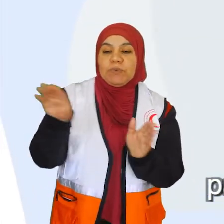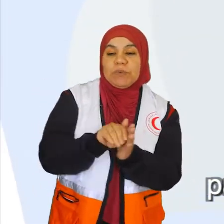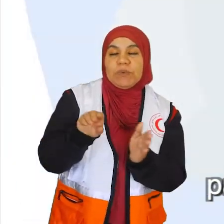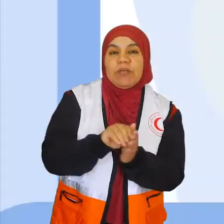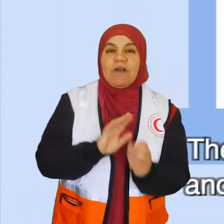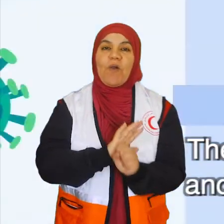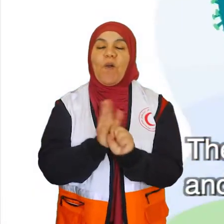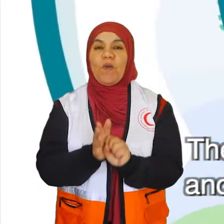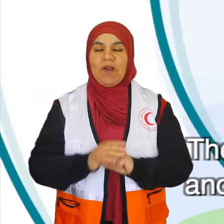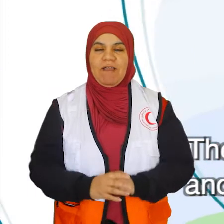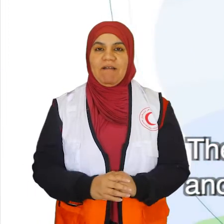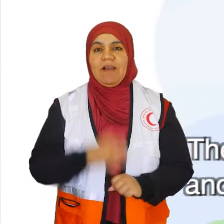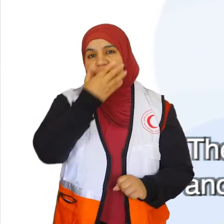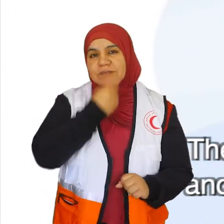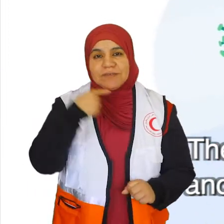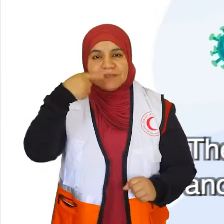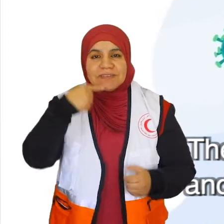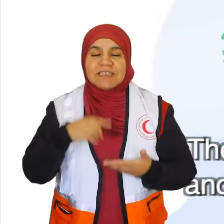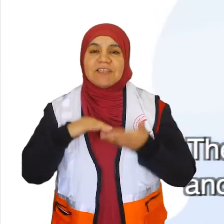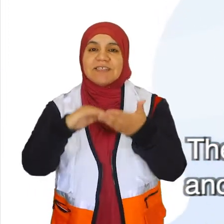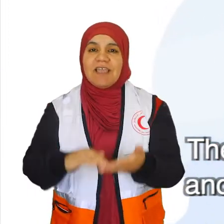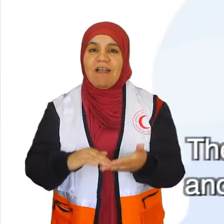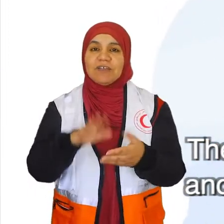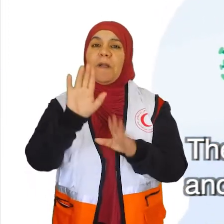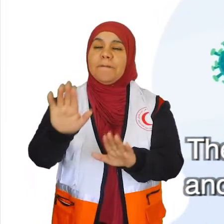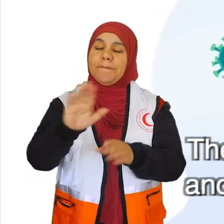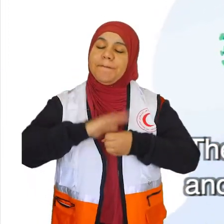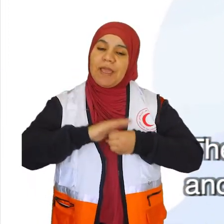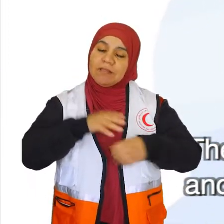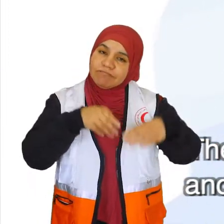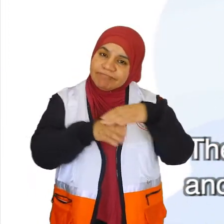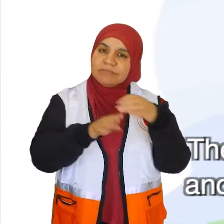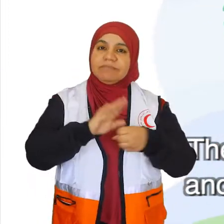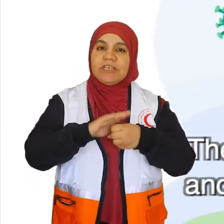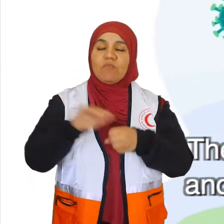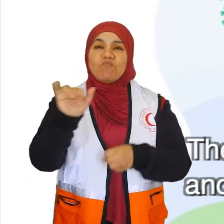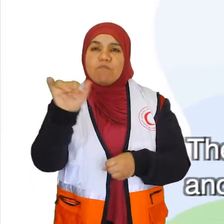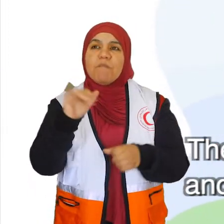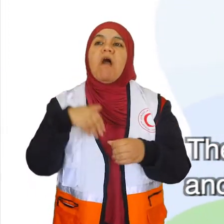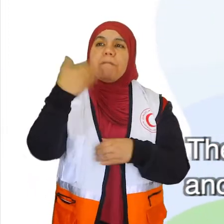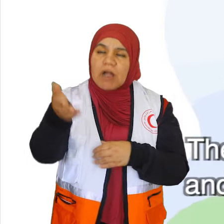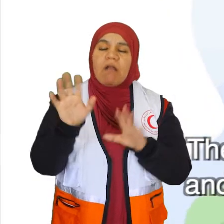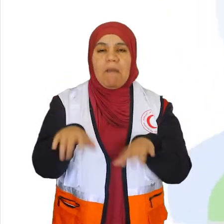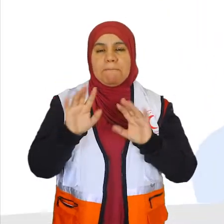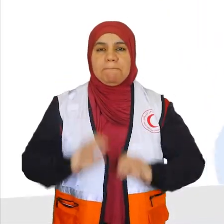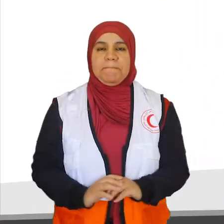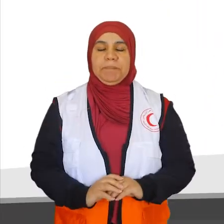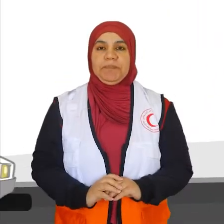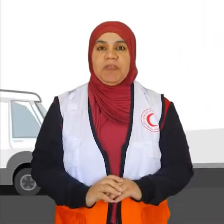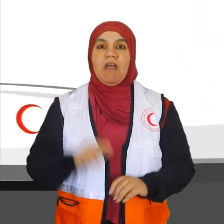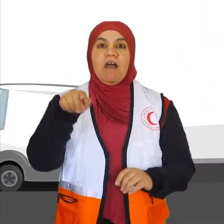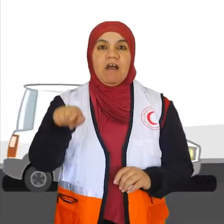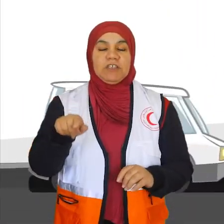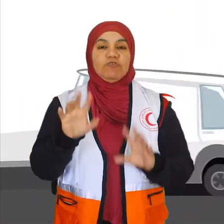كورونا، لذا ينصح بالتزامهم بالبيوت وعدم الخروج إلا للضرورة القصوى. ضمن